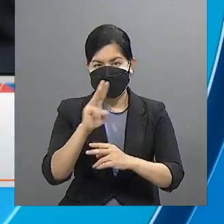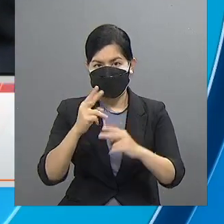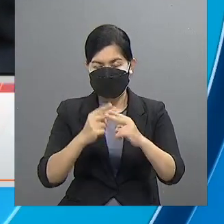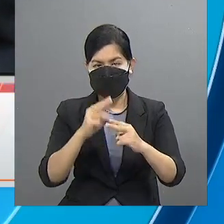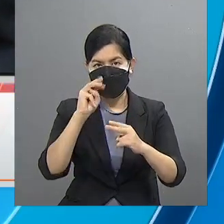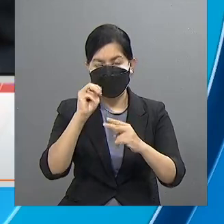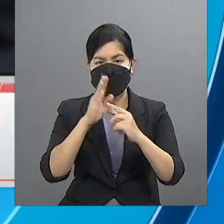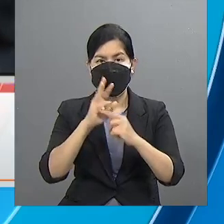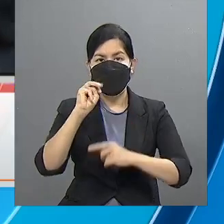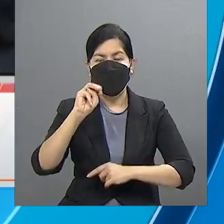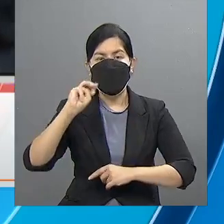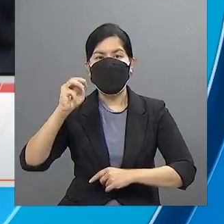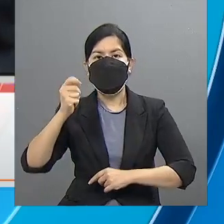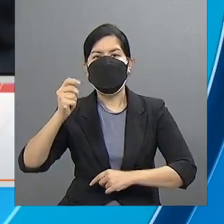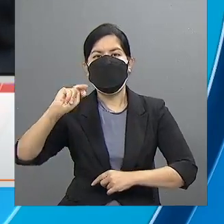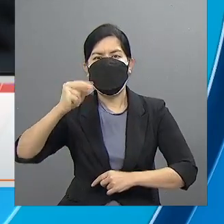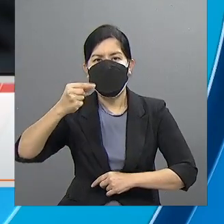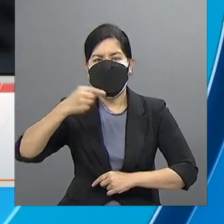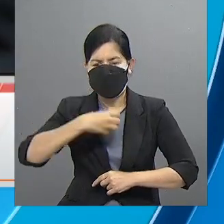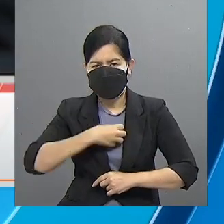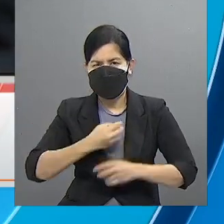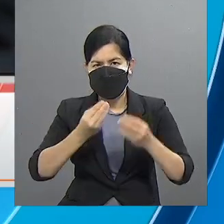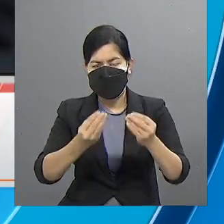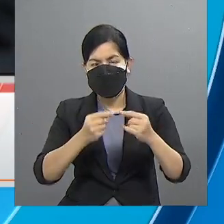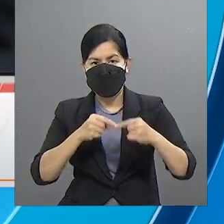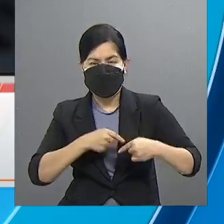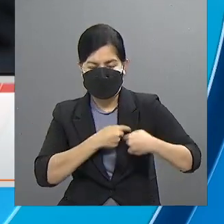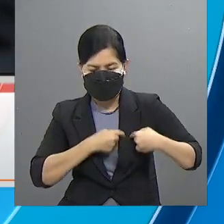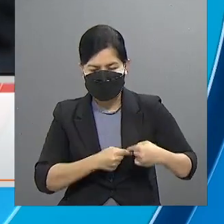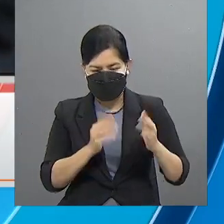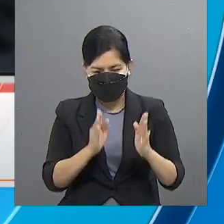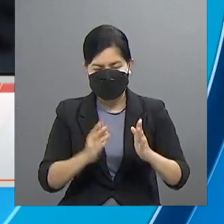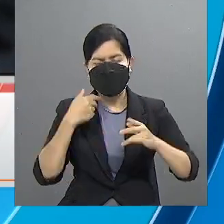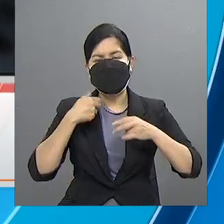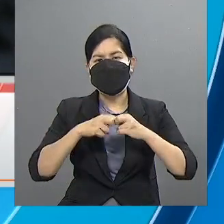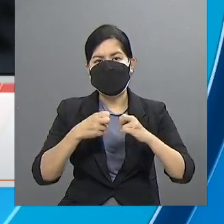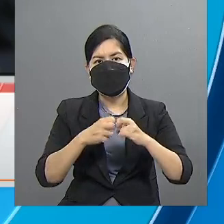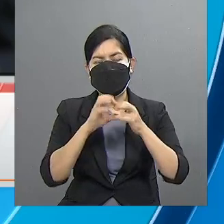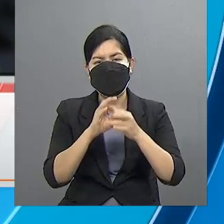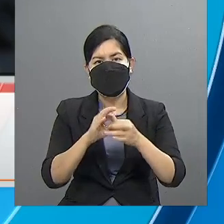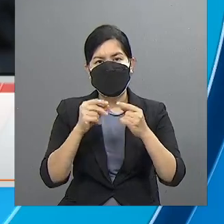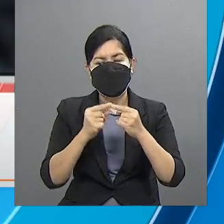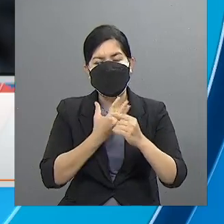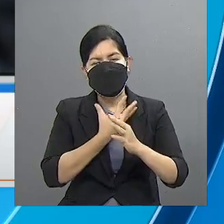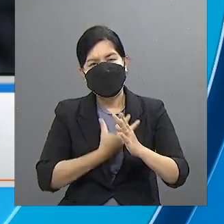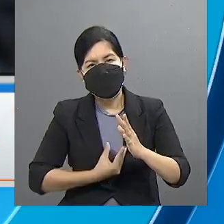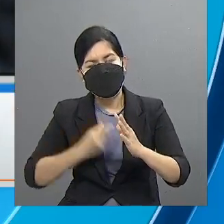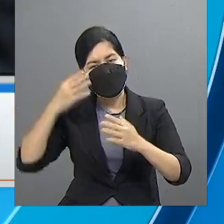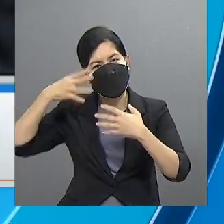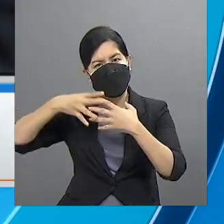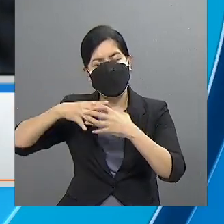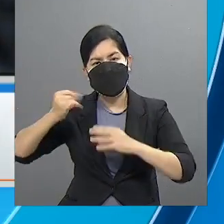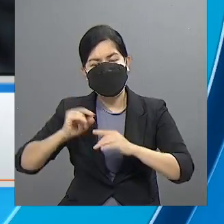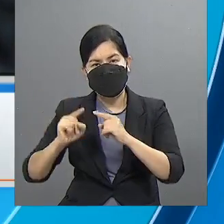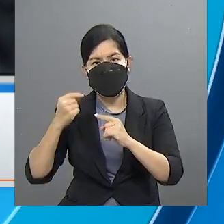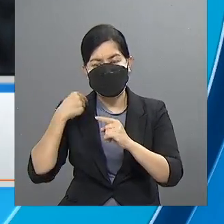ที่ประสบปัญหาเรื่องทางจิตเวชเนี่ยครับแล้วก็ให้คนรอบๆตัวครับทำเป็นเพจขึ้นมาครับผมทีเนี้ยเพื่อนผ